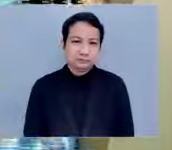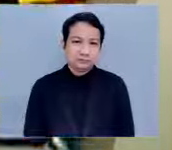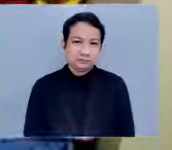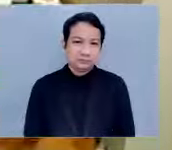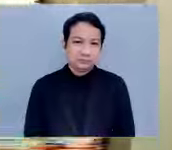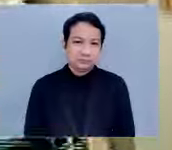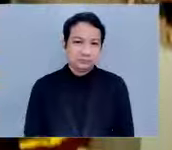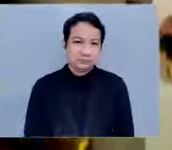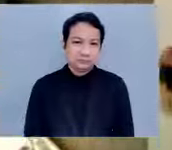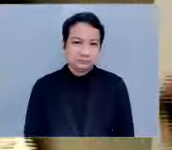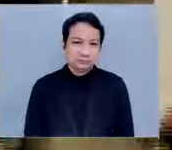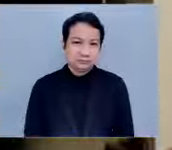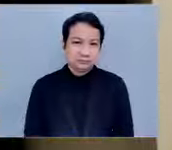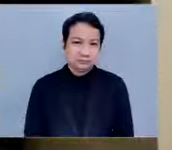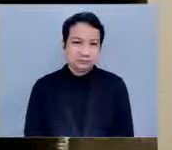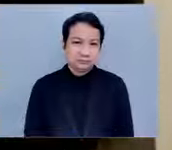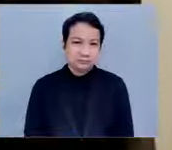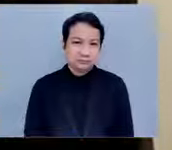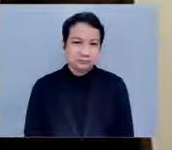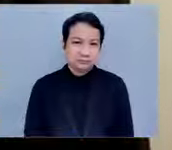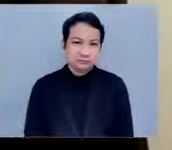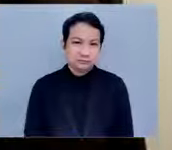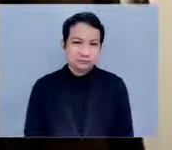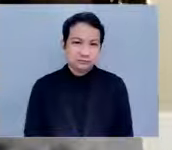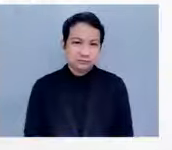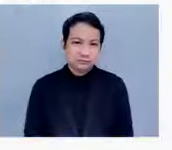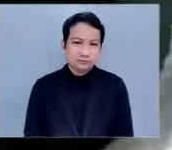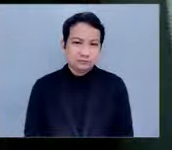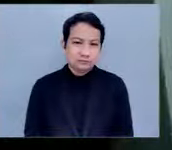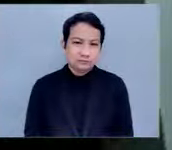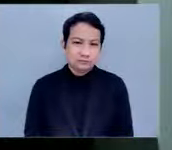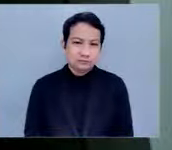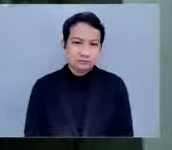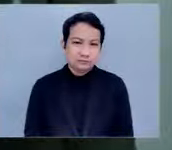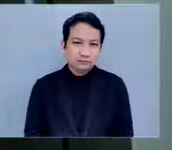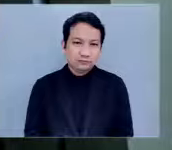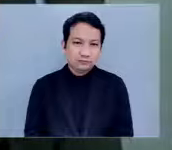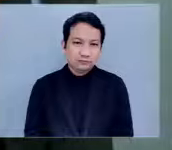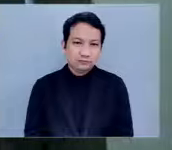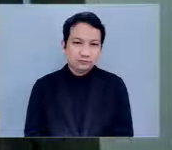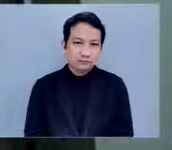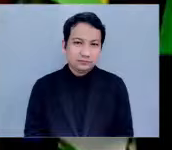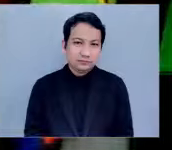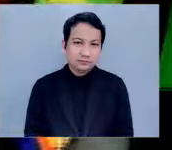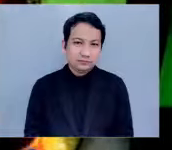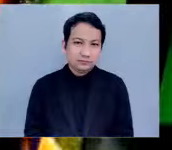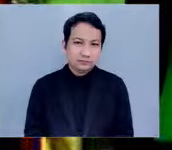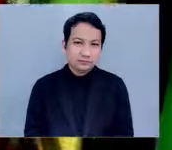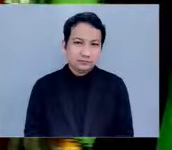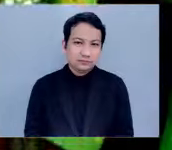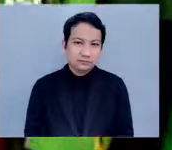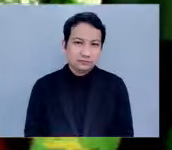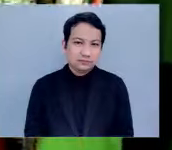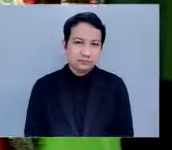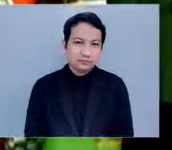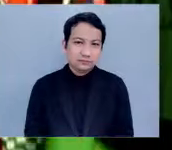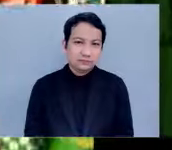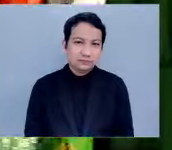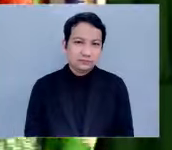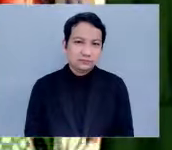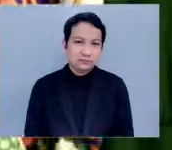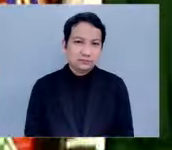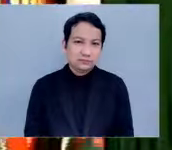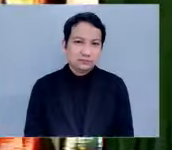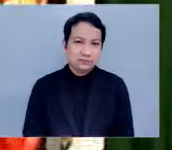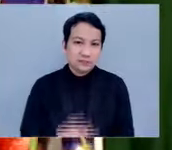Tulad ng kanyang buhay, playful at colorful ang kanyang mga damit. Tingnan ko, ay, ang ganda! Huh? Oh, ang kulay. Ang